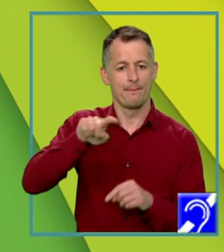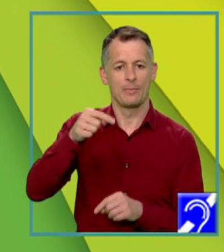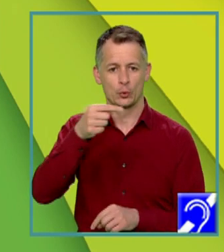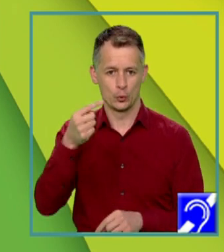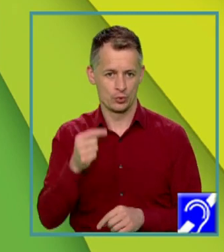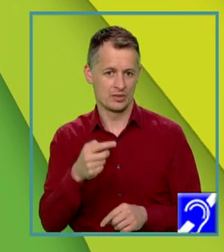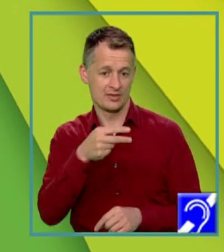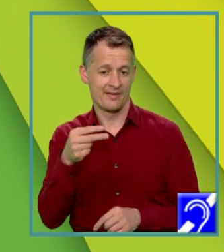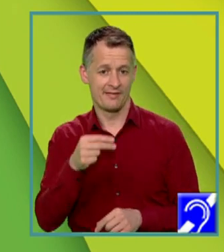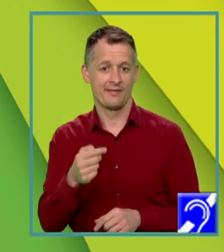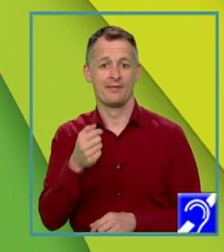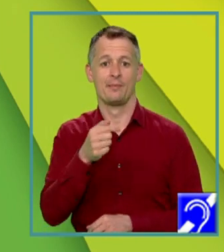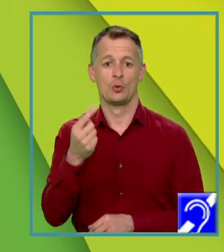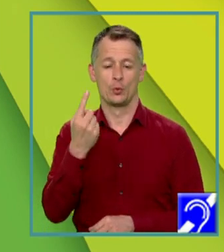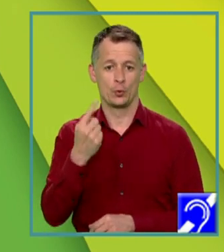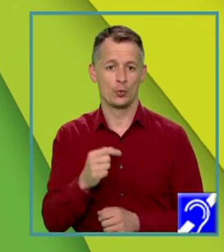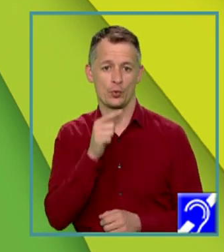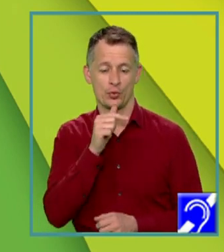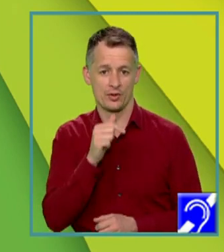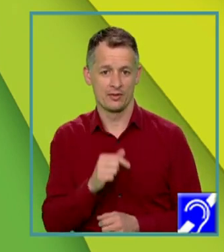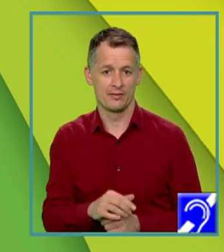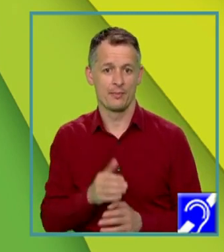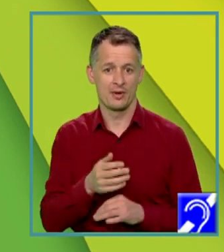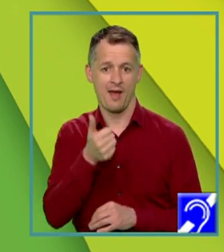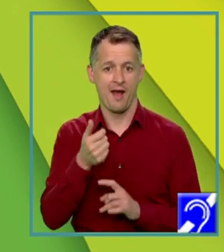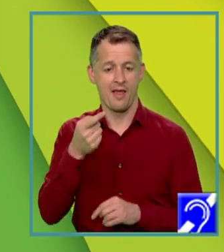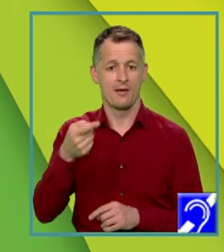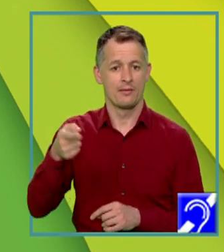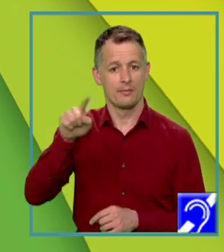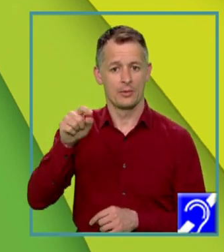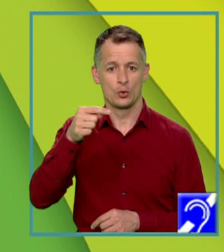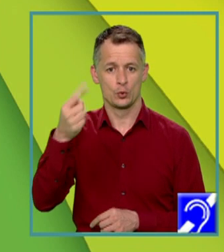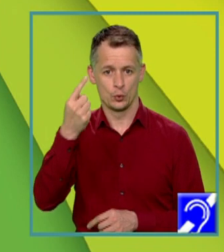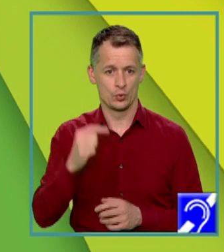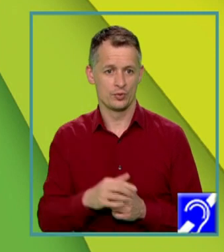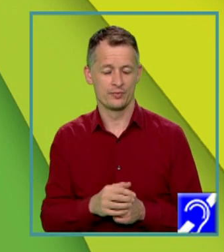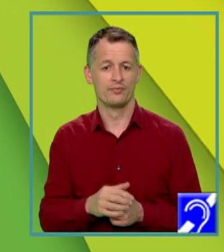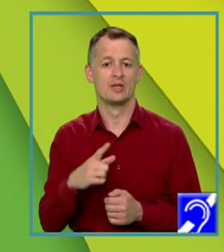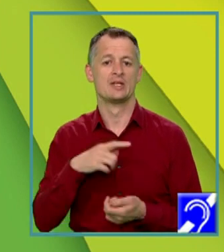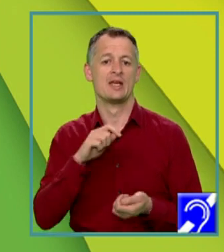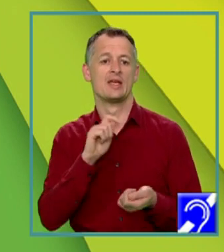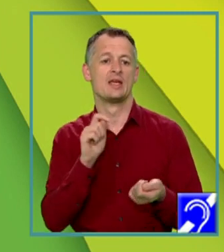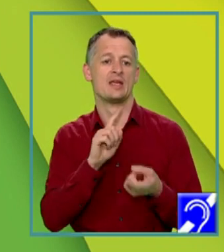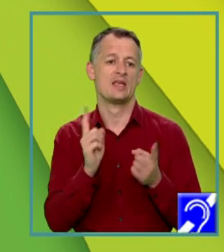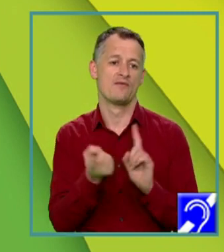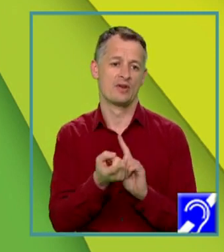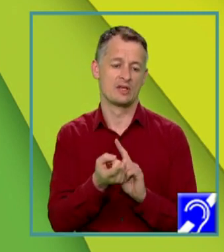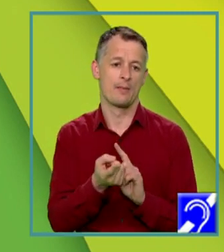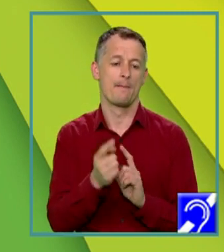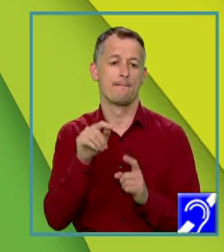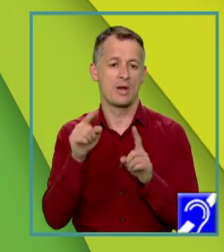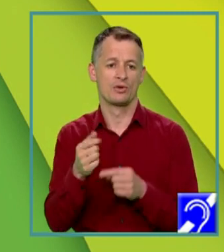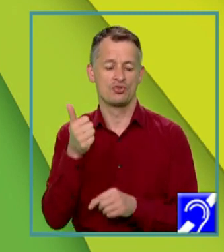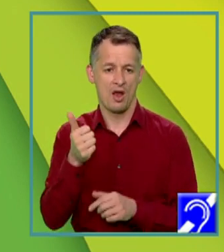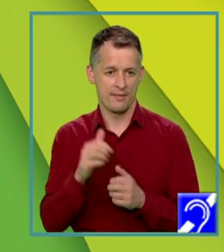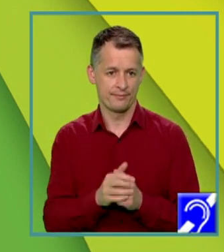este egală cu minus 1 unde prin a la minus 1 SA notati inversă matricei a din punctul 1